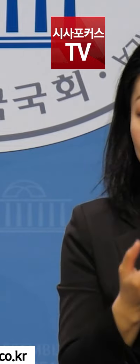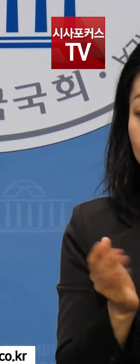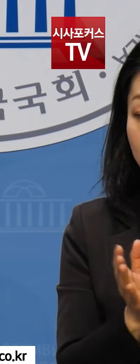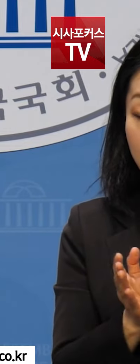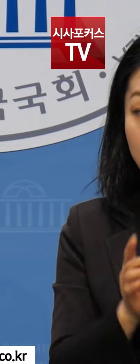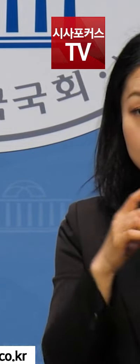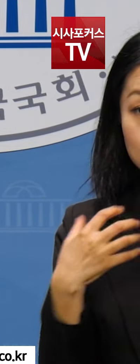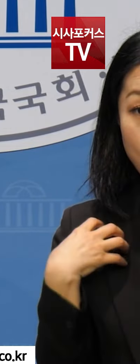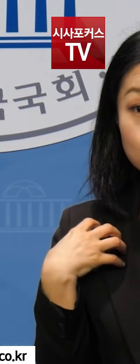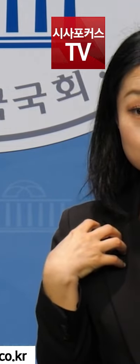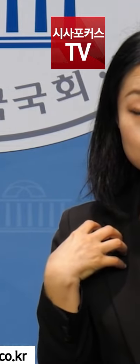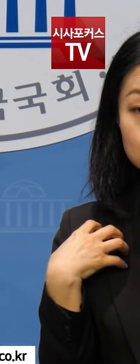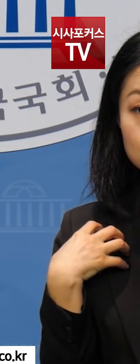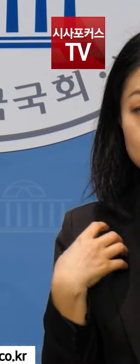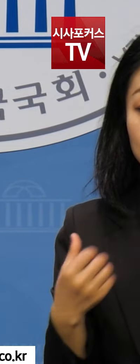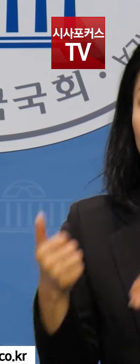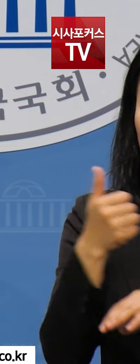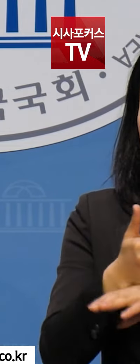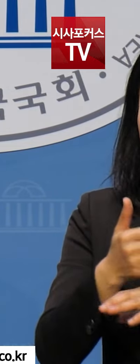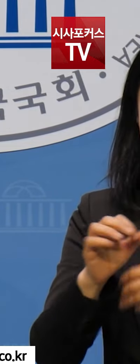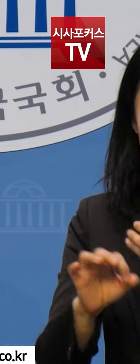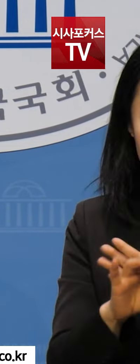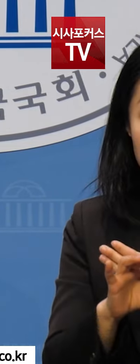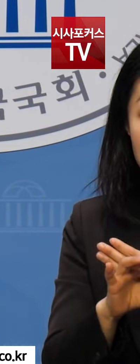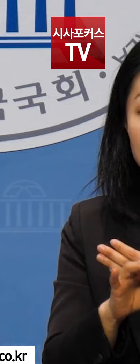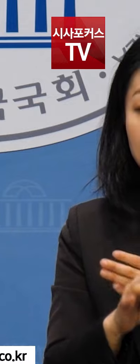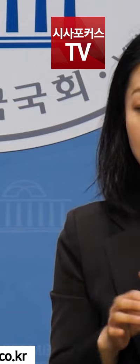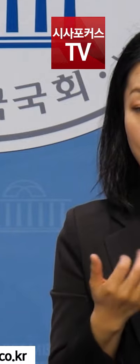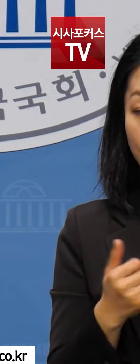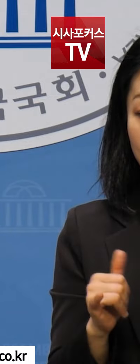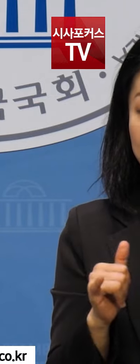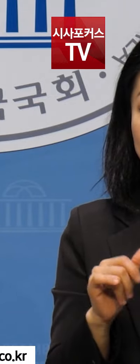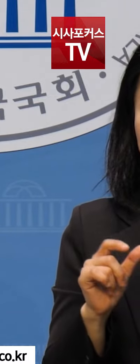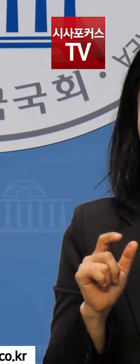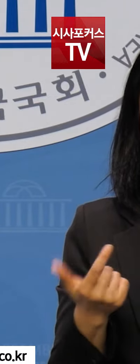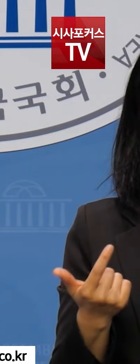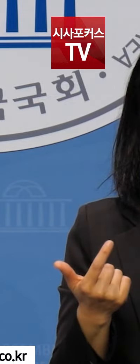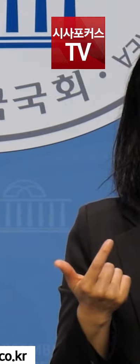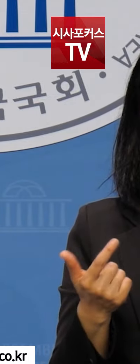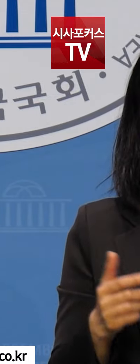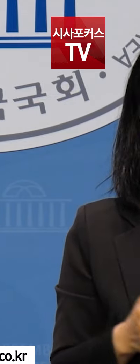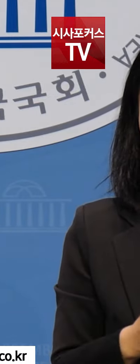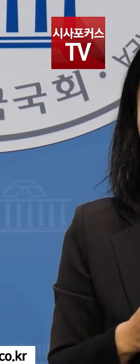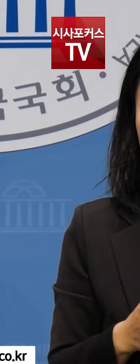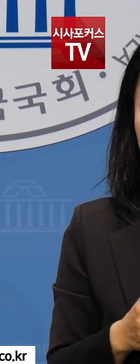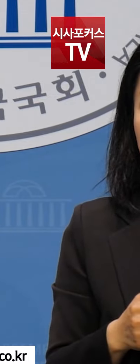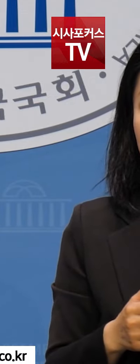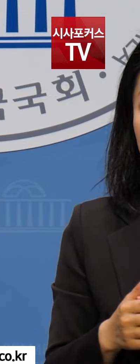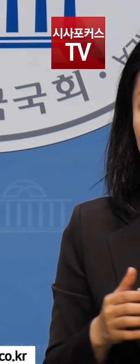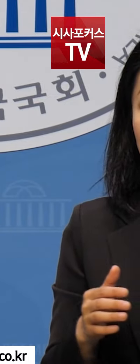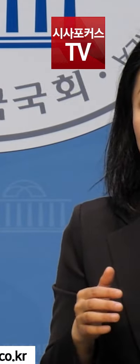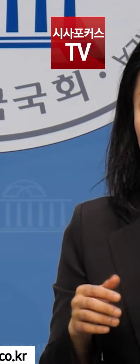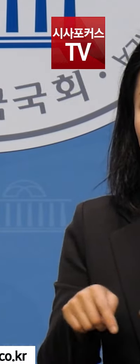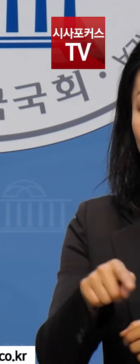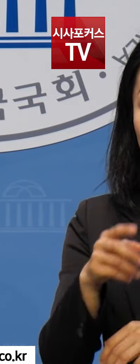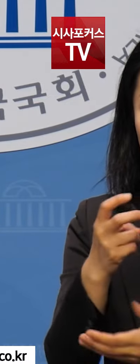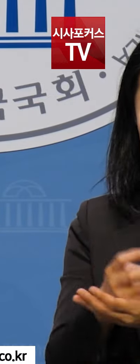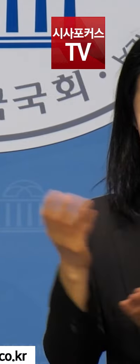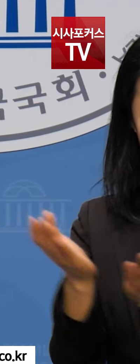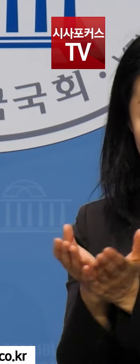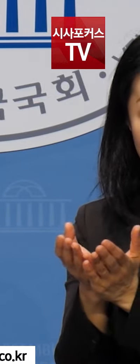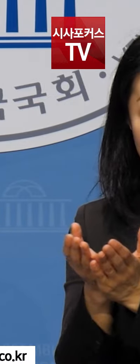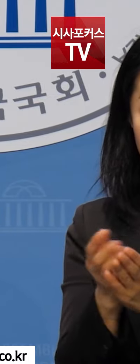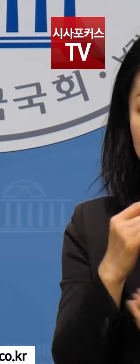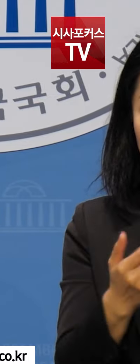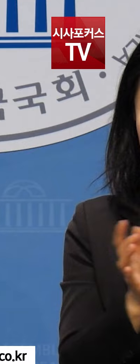잡으면 5인 체제가 아닌 방통위 의결은 합법이고 민주당이 정권을 잡지 못했으면 5인